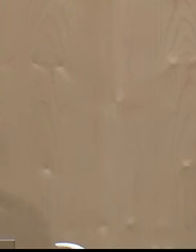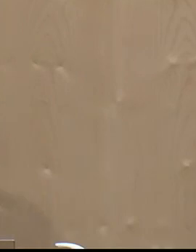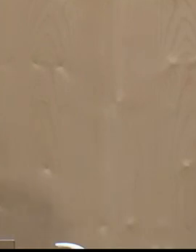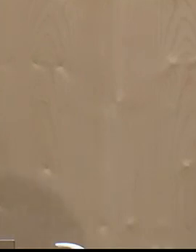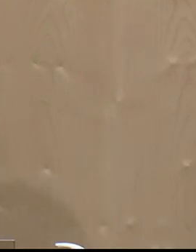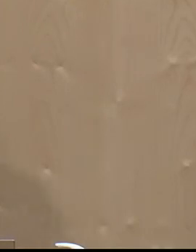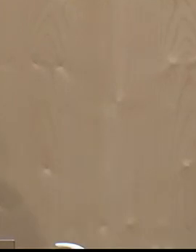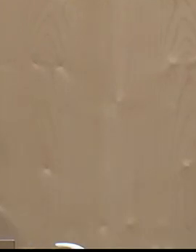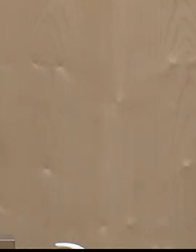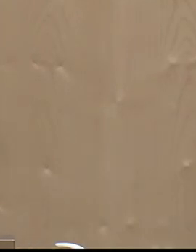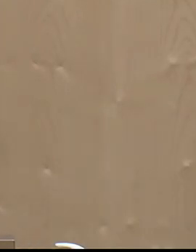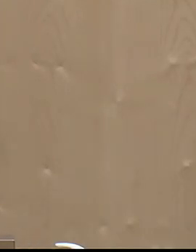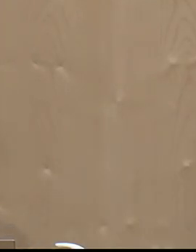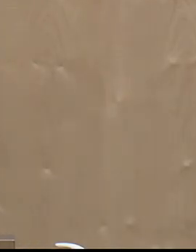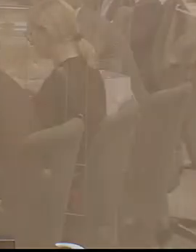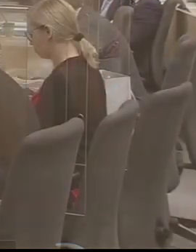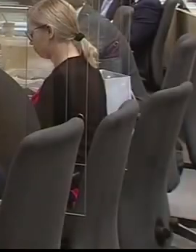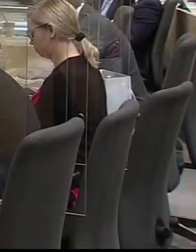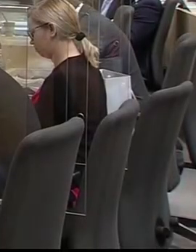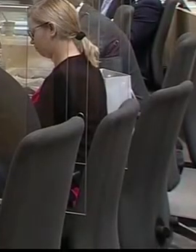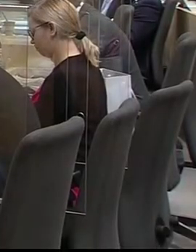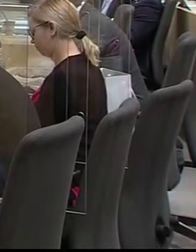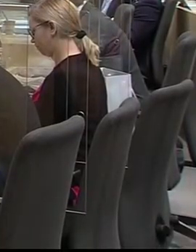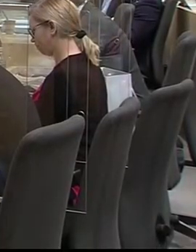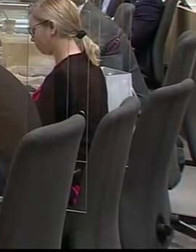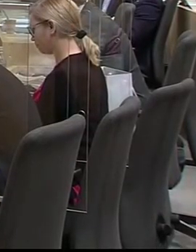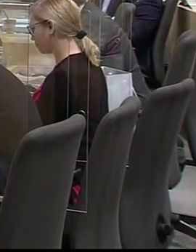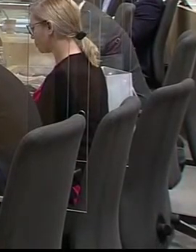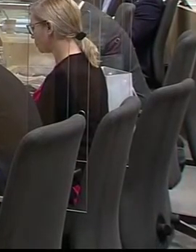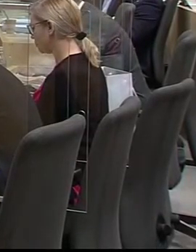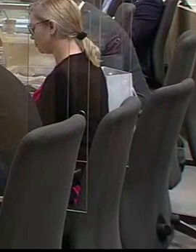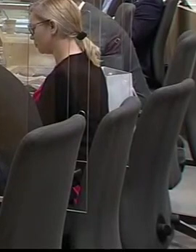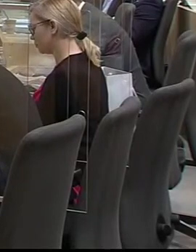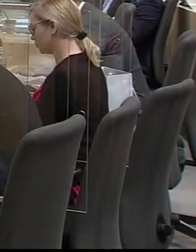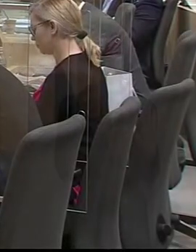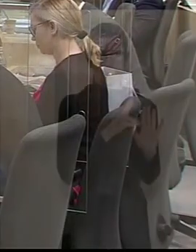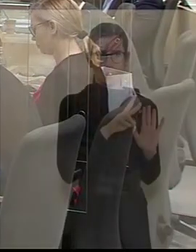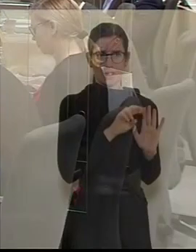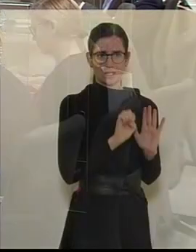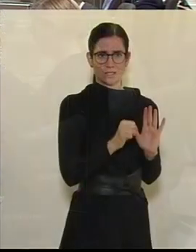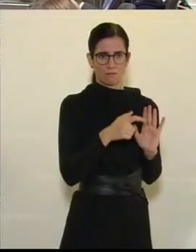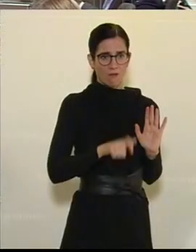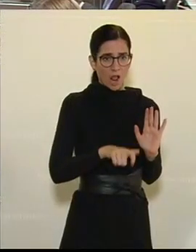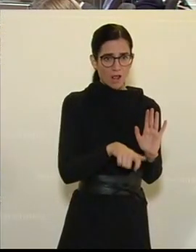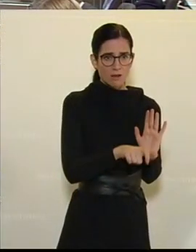derzeit gültige, ich bitte es noch von der derzeitigen Frau Präsidentin, von der Frau Burres.